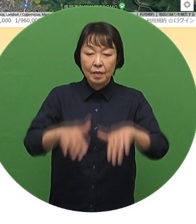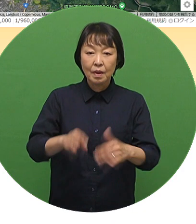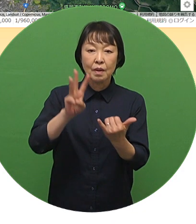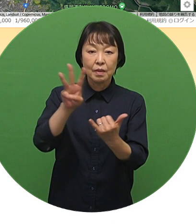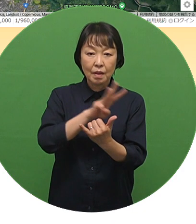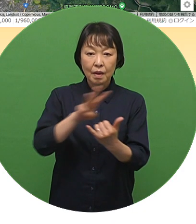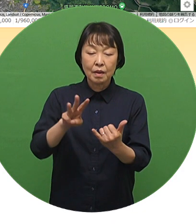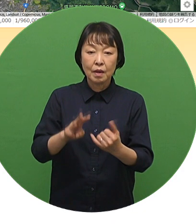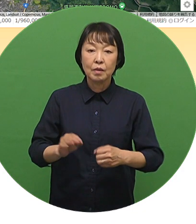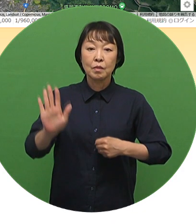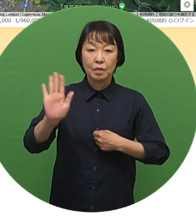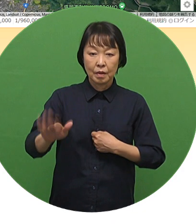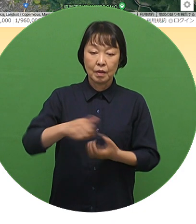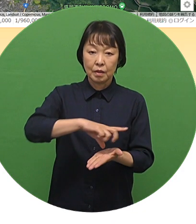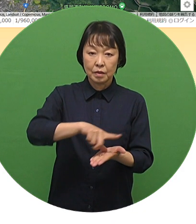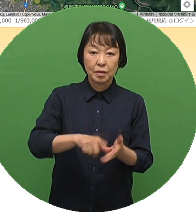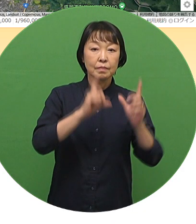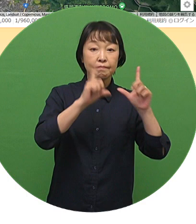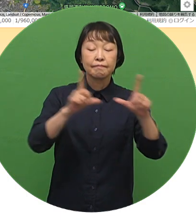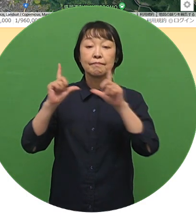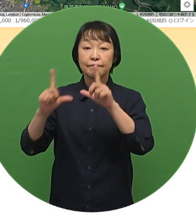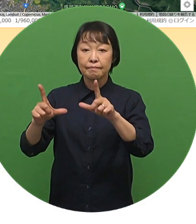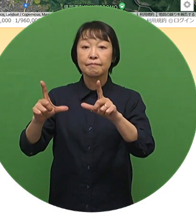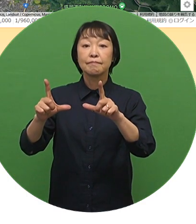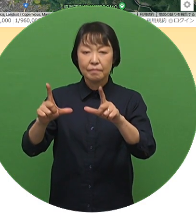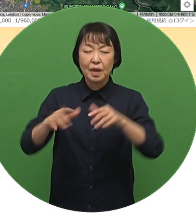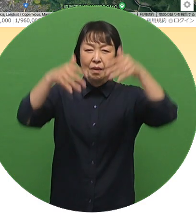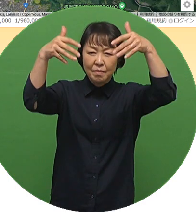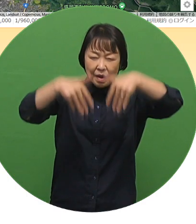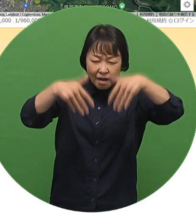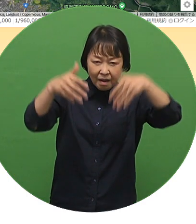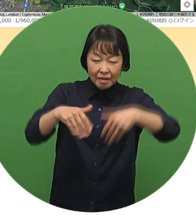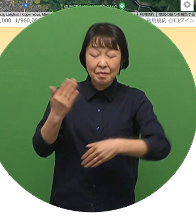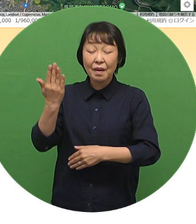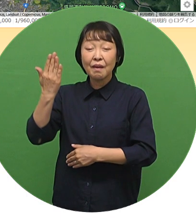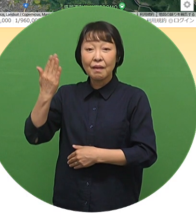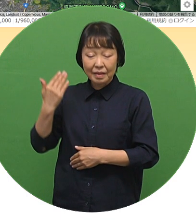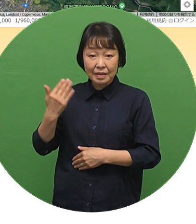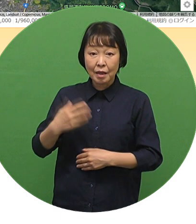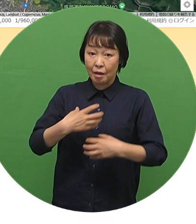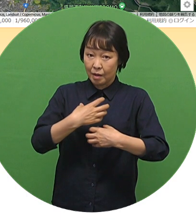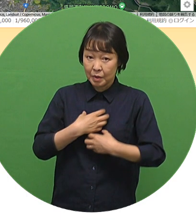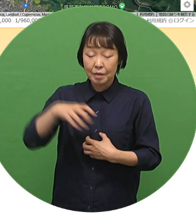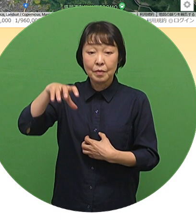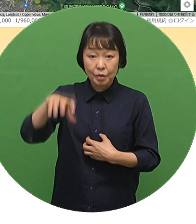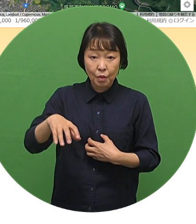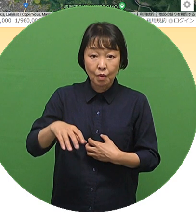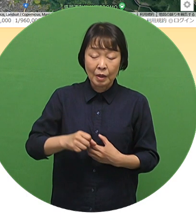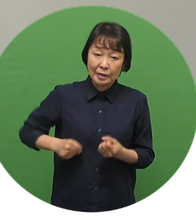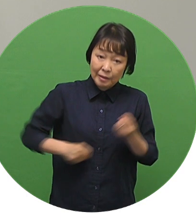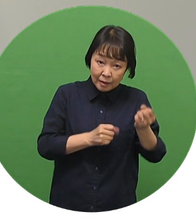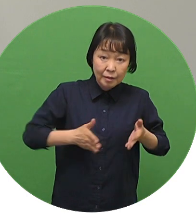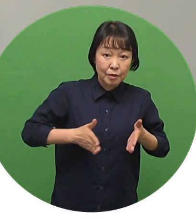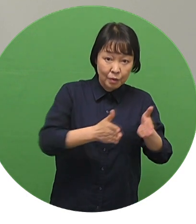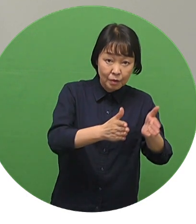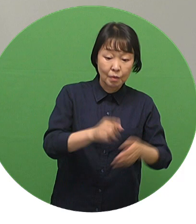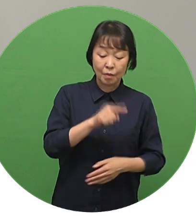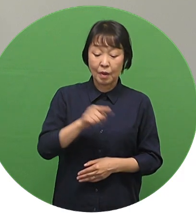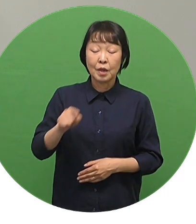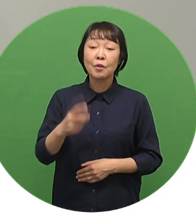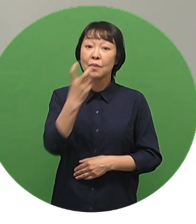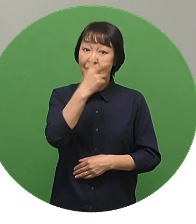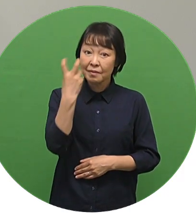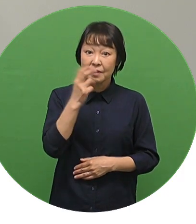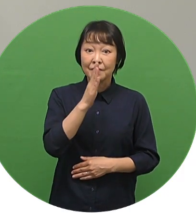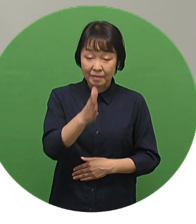害警戒区域を公開していますので、大雨シーズンを迎える前に身の回りに潜む危険な場所や避難経路を確認